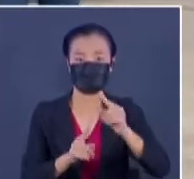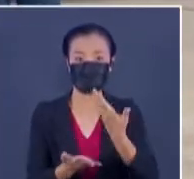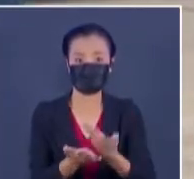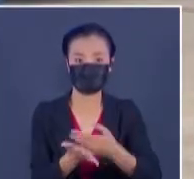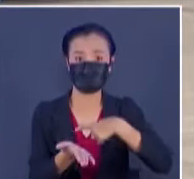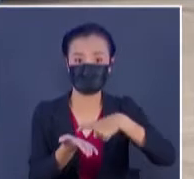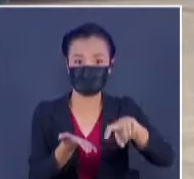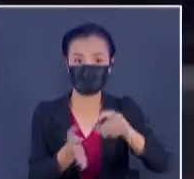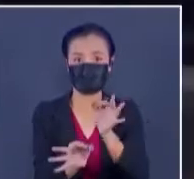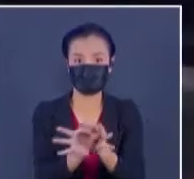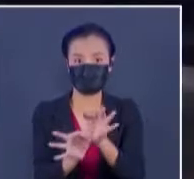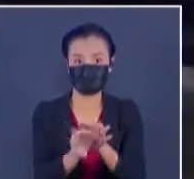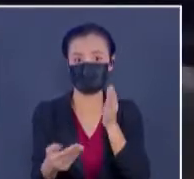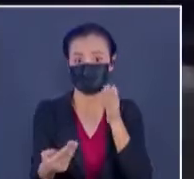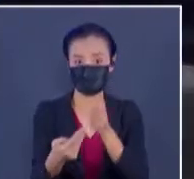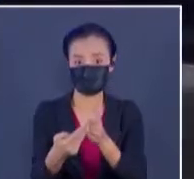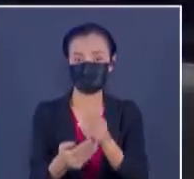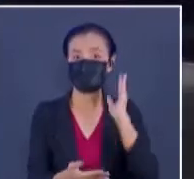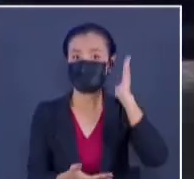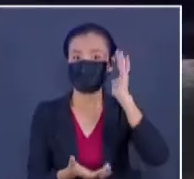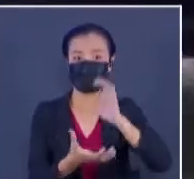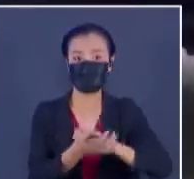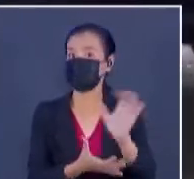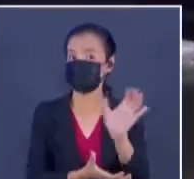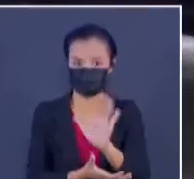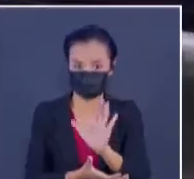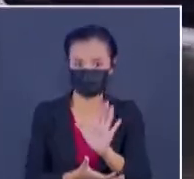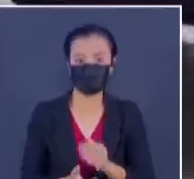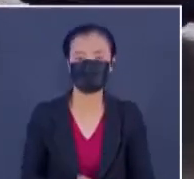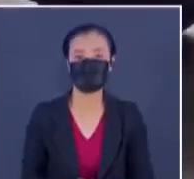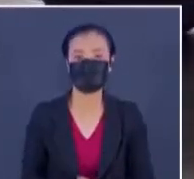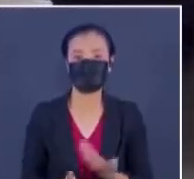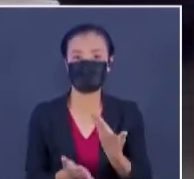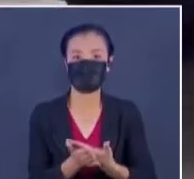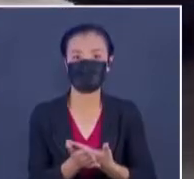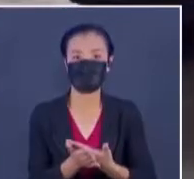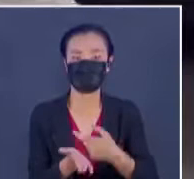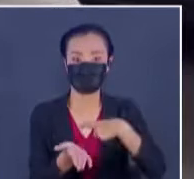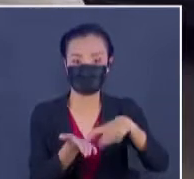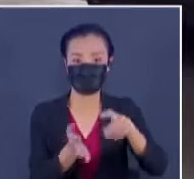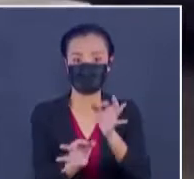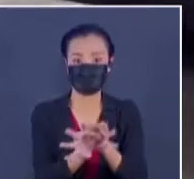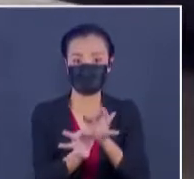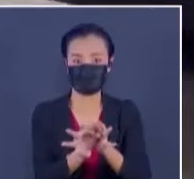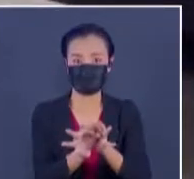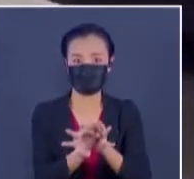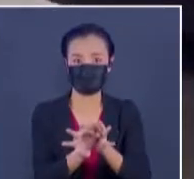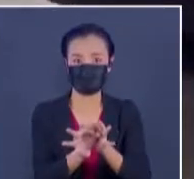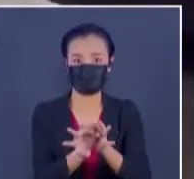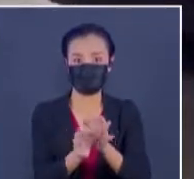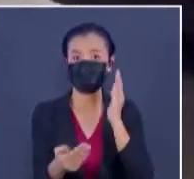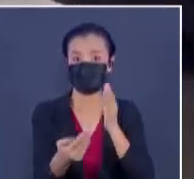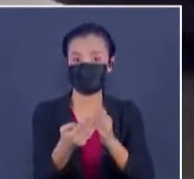บัญชีของนางคิดโดยตรงไม่ต้องโอนเข้าบัญชีสามีแล้วครับงวดนี้โอนเข้าบัญชีนางคิดเลยครับเธอจึงตัดสิน